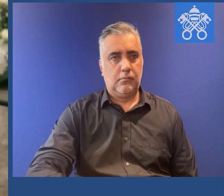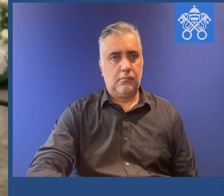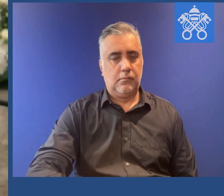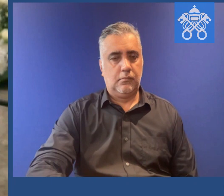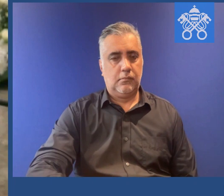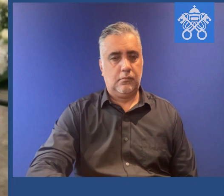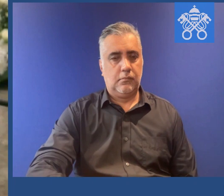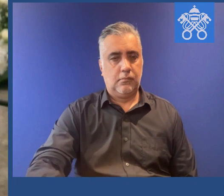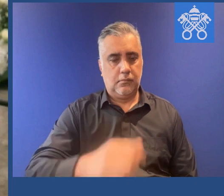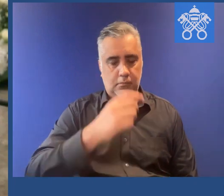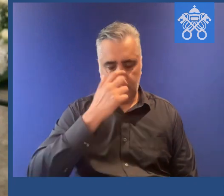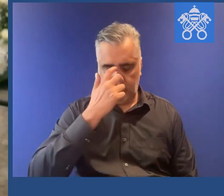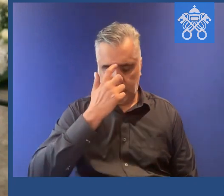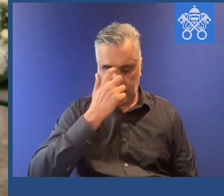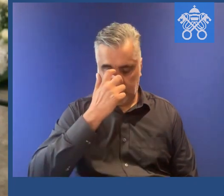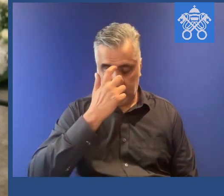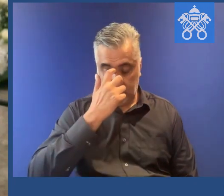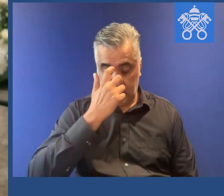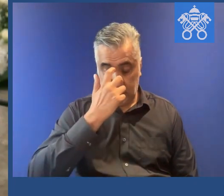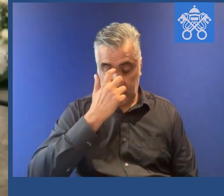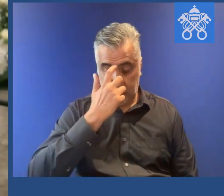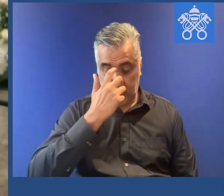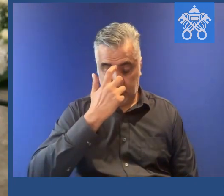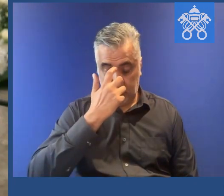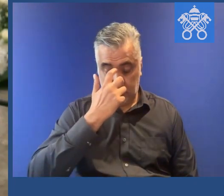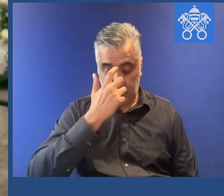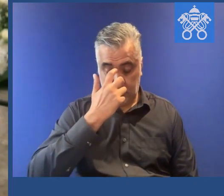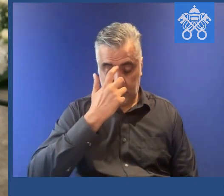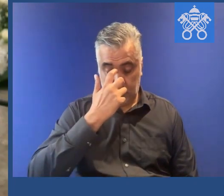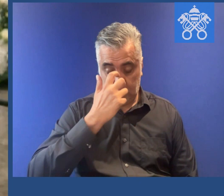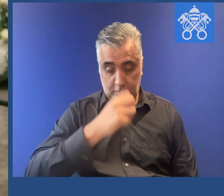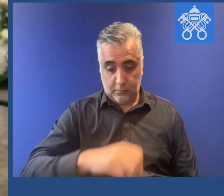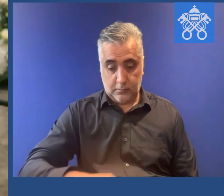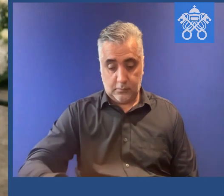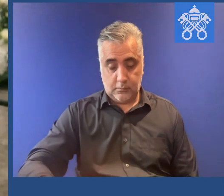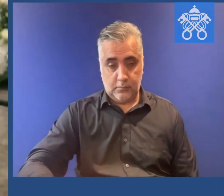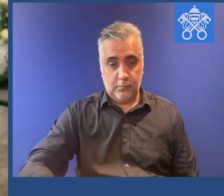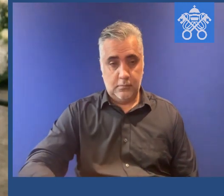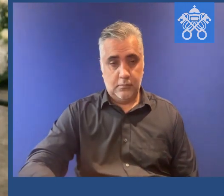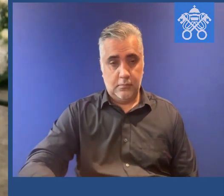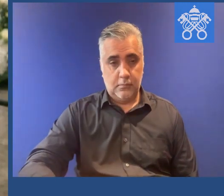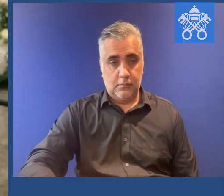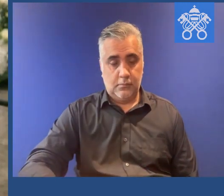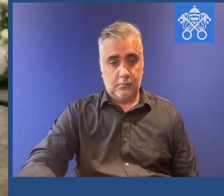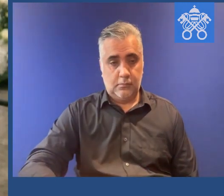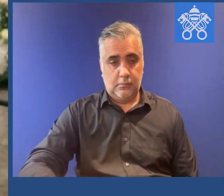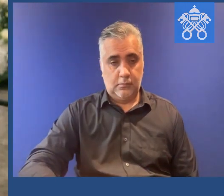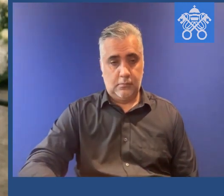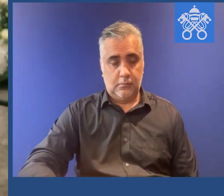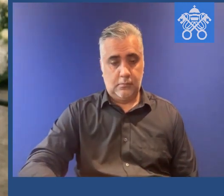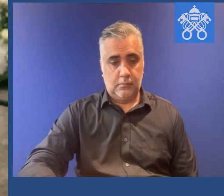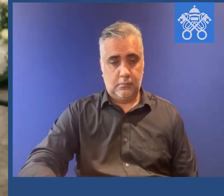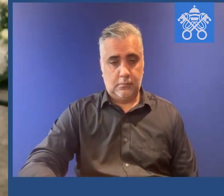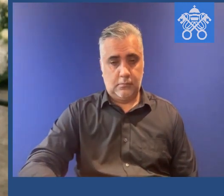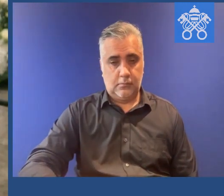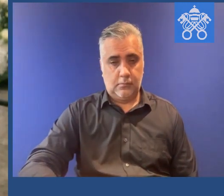e dignitosa. E anche non voglio dimenticare di pregare e dirvi a voi